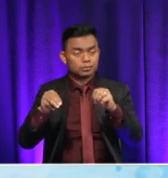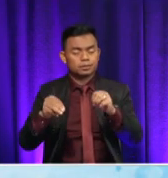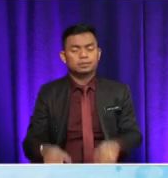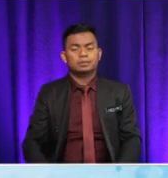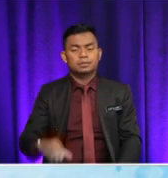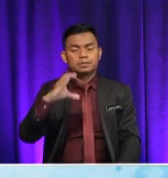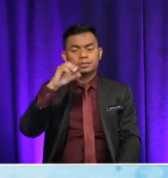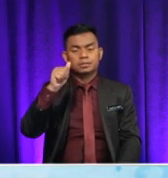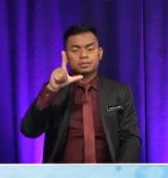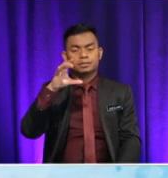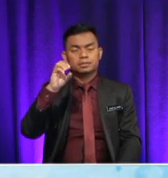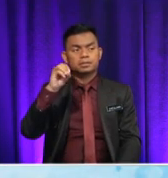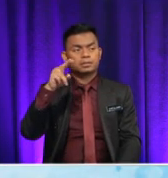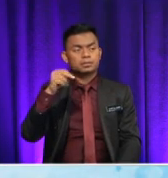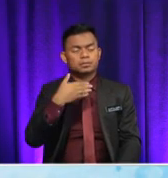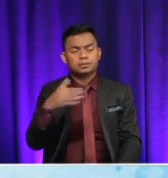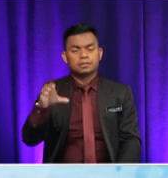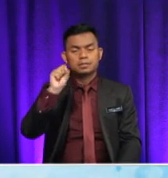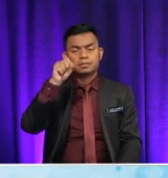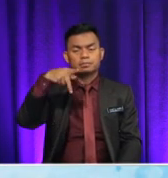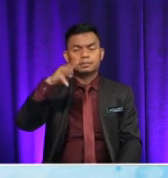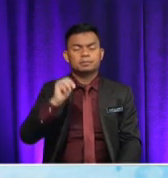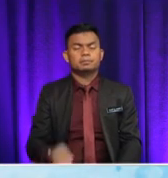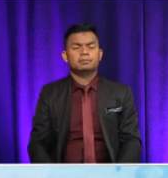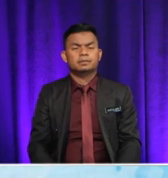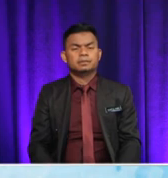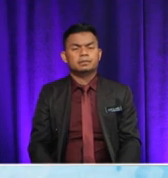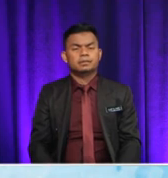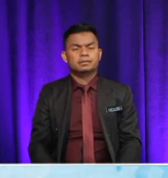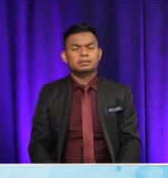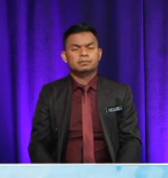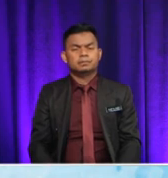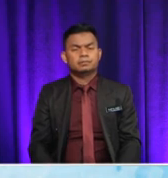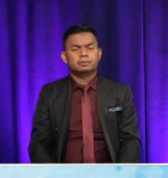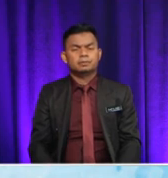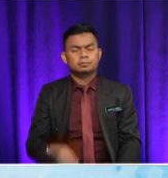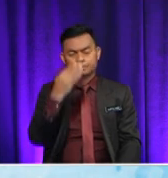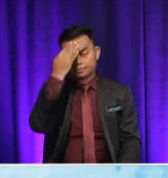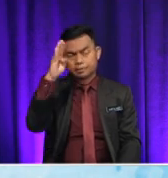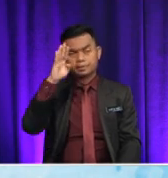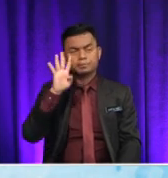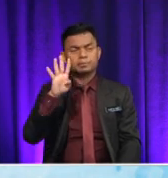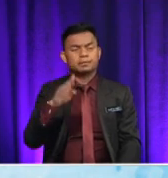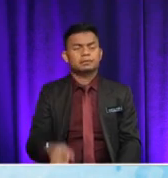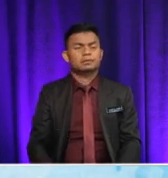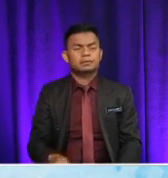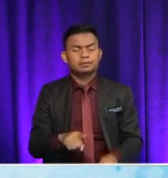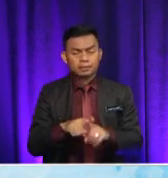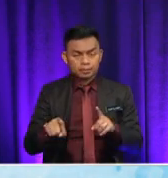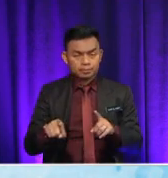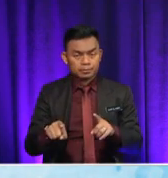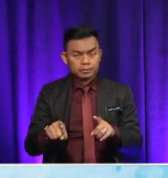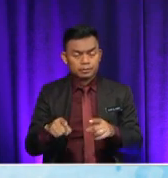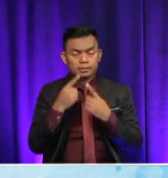domestik kalau keluar soalan macam nih dia bagi empat tapi ruang jawaban ada tiga